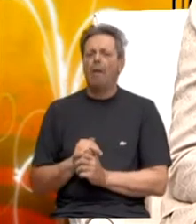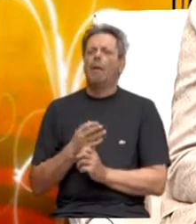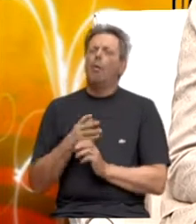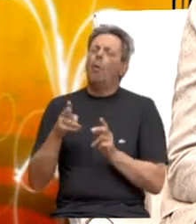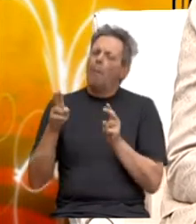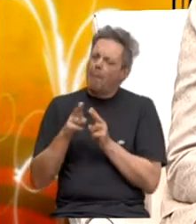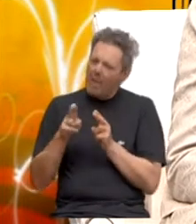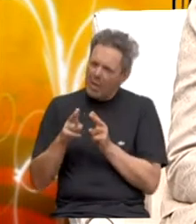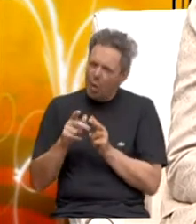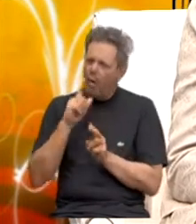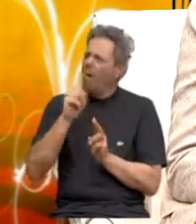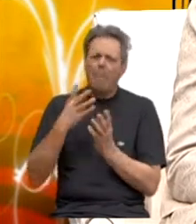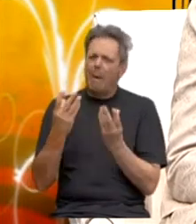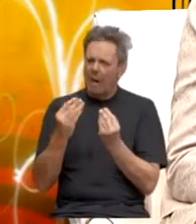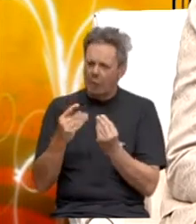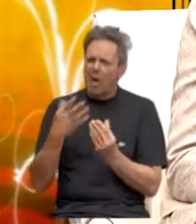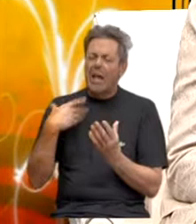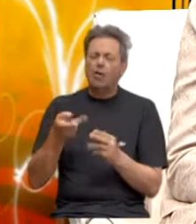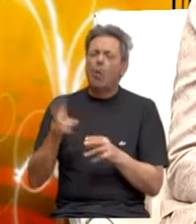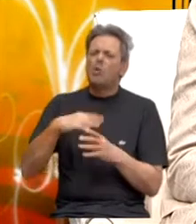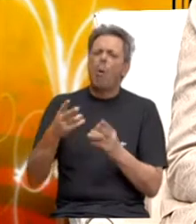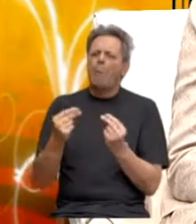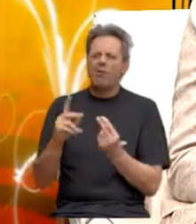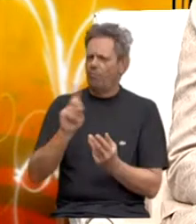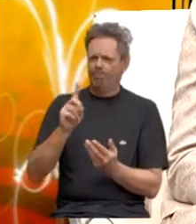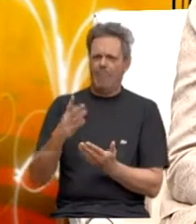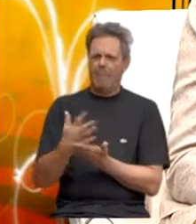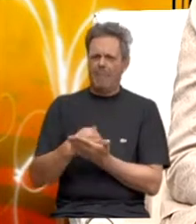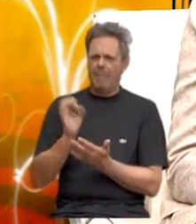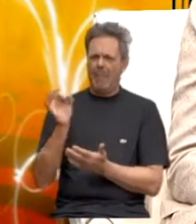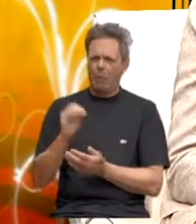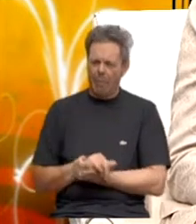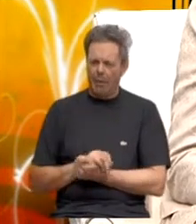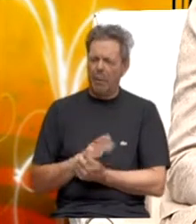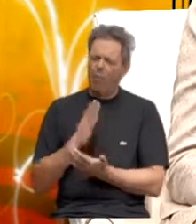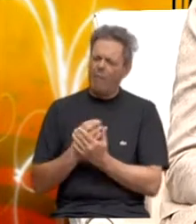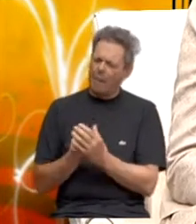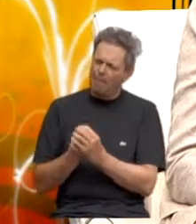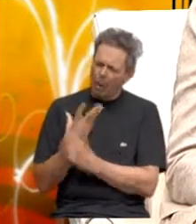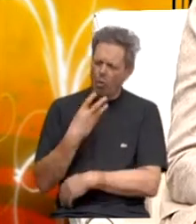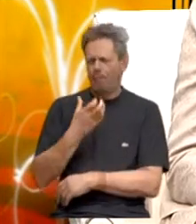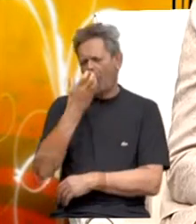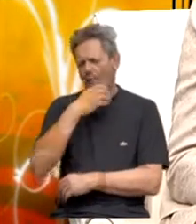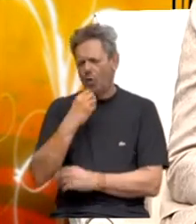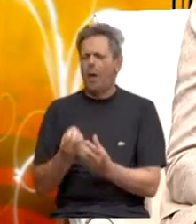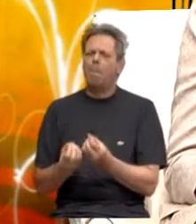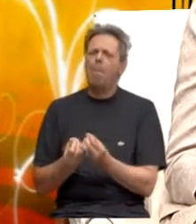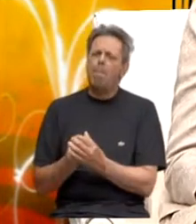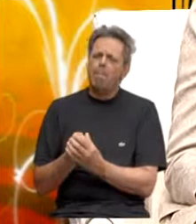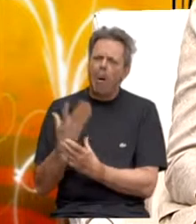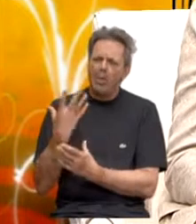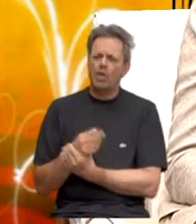su pokazale isto da nije koristan. Dakle, uvijek prvo prirodno, prirodno voće, povrće, iz